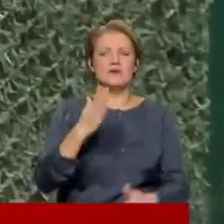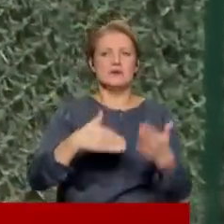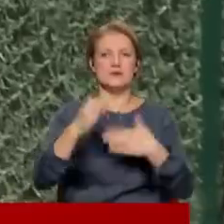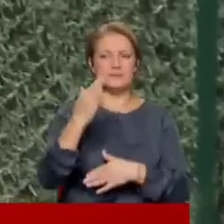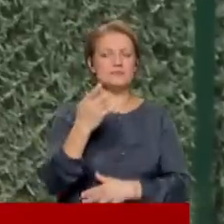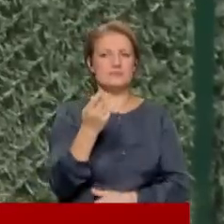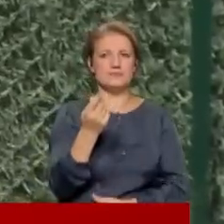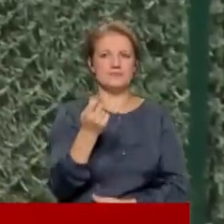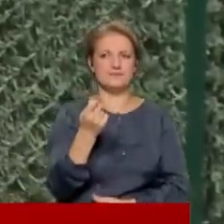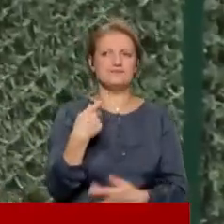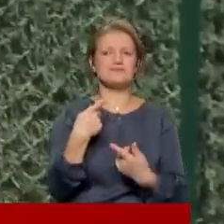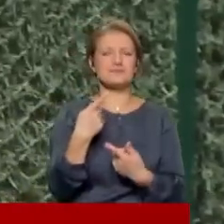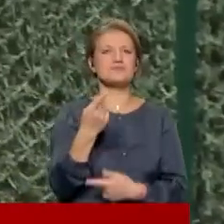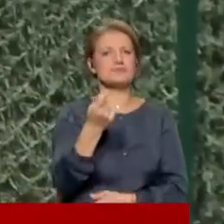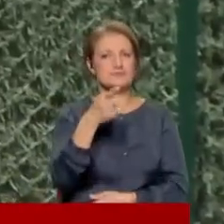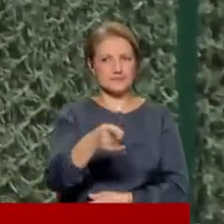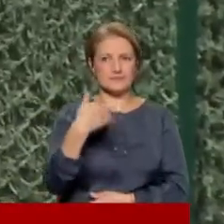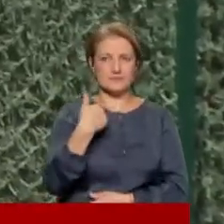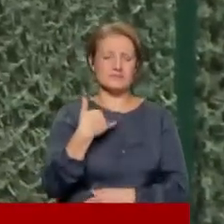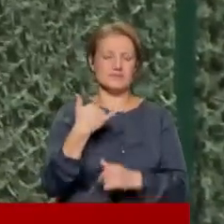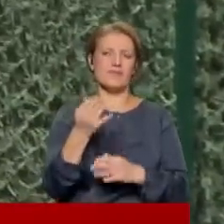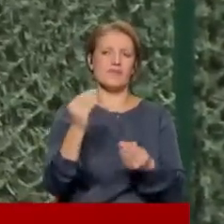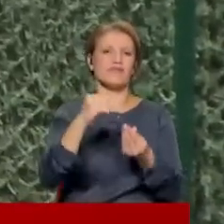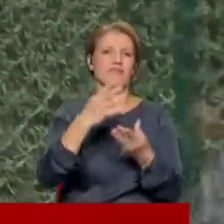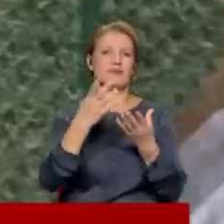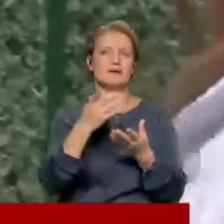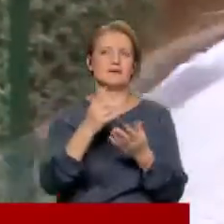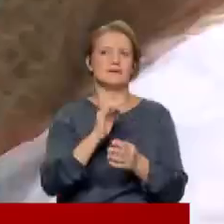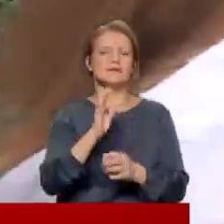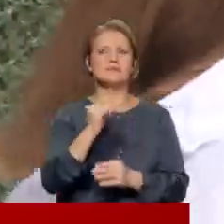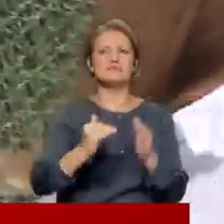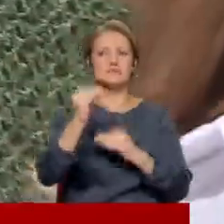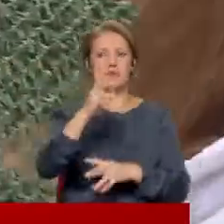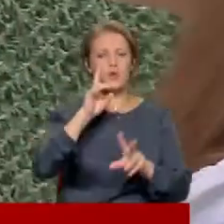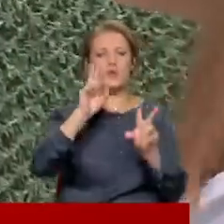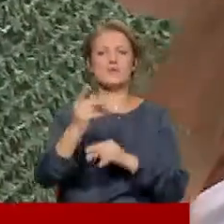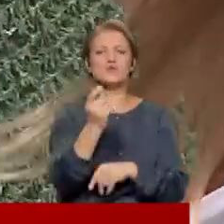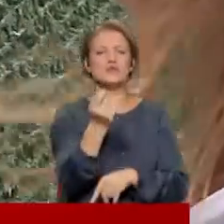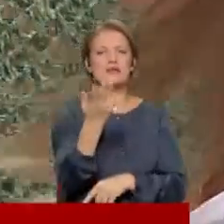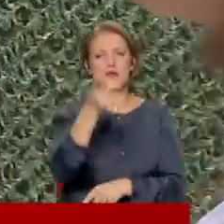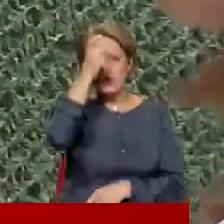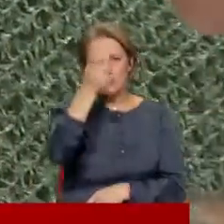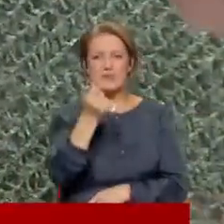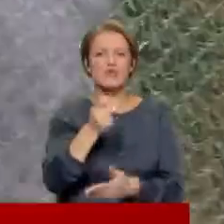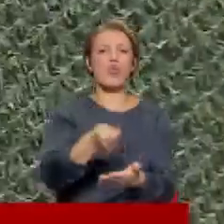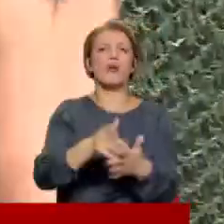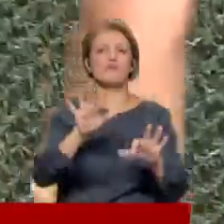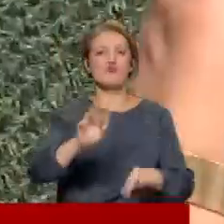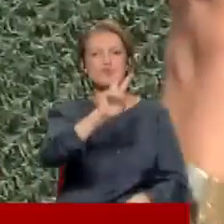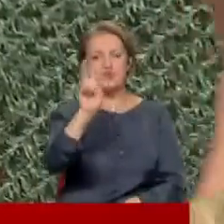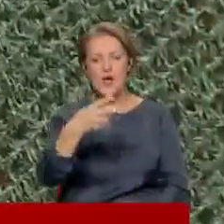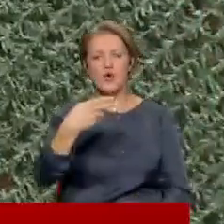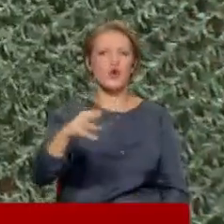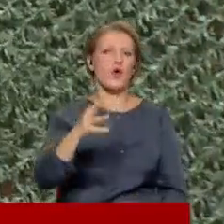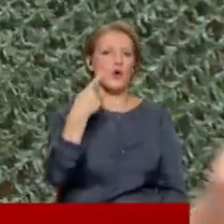yüksek mevlalı belirlenen ücretler bize de yansıyor. Otomatik olarak biz de gidemiyoruz. Konaklama ücretleri zaten Türk parasıyla ödenmiyor şu anda. Dolar ya da